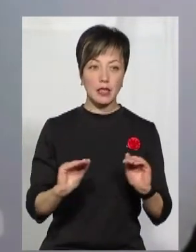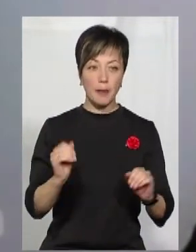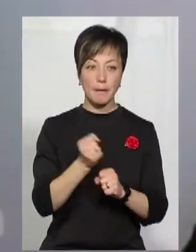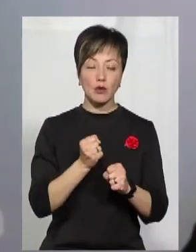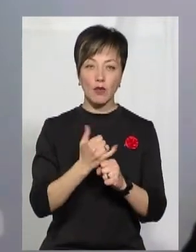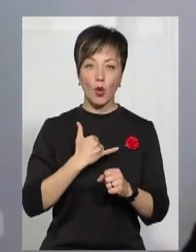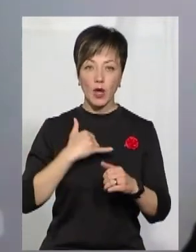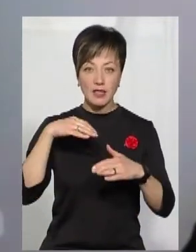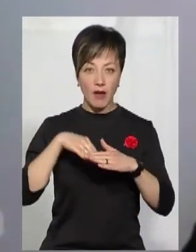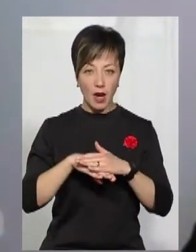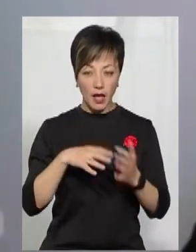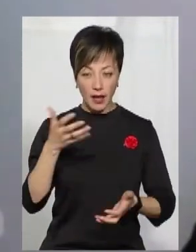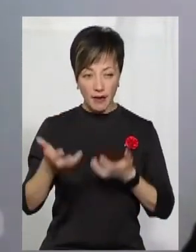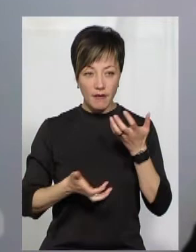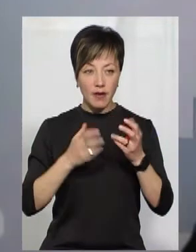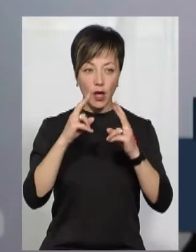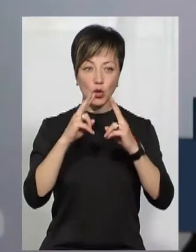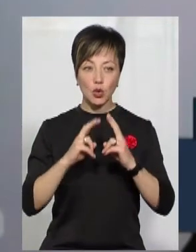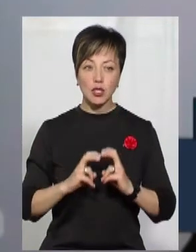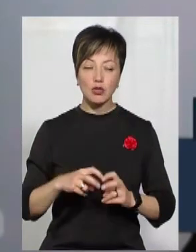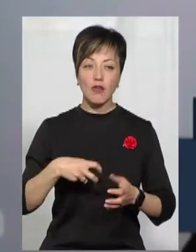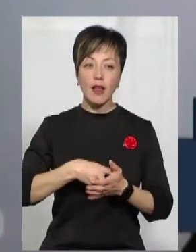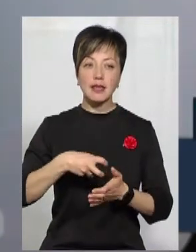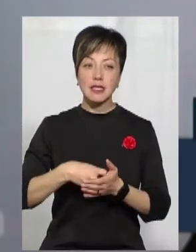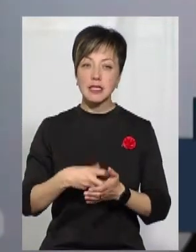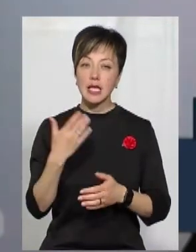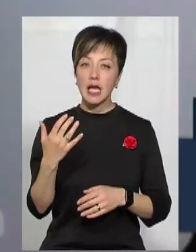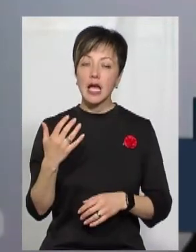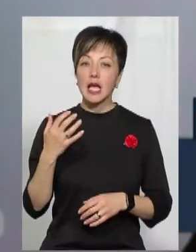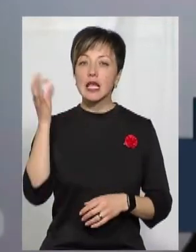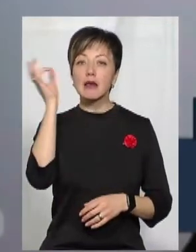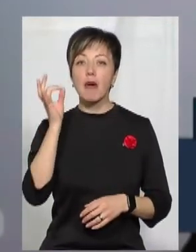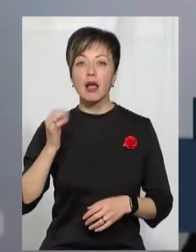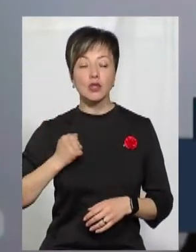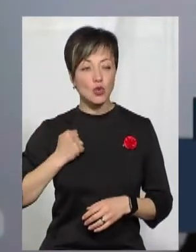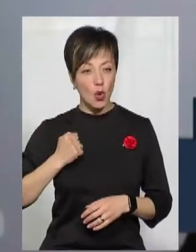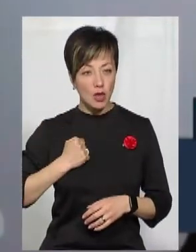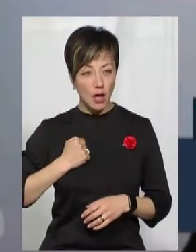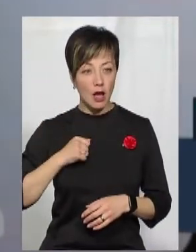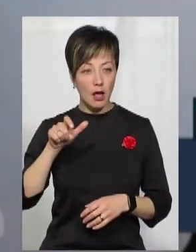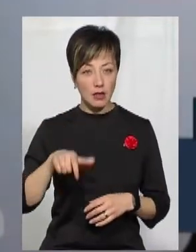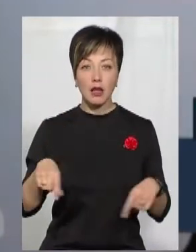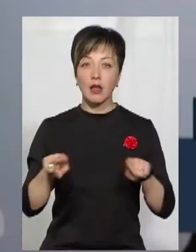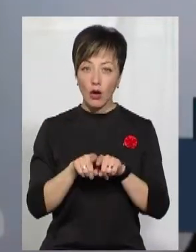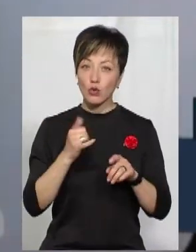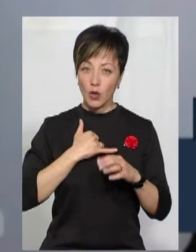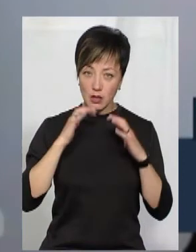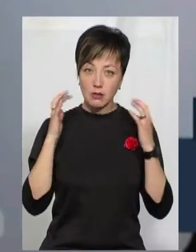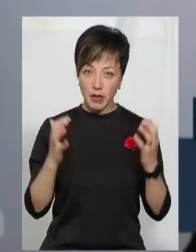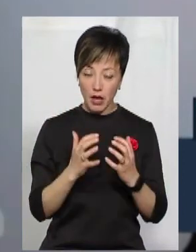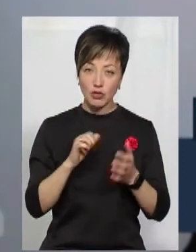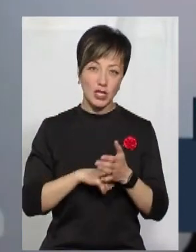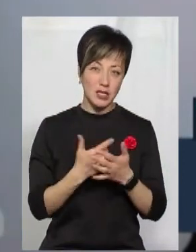нас в архіві. Вони досліджували саме листи німецьких солдат, які також і в нас зберігаються в архіві, які